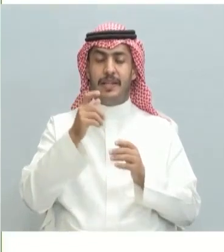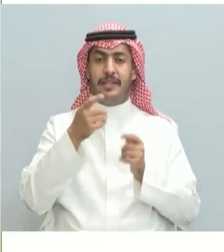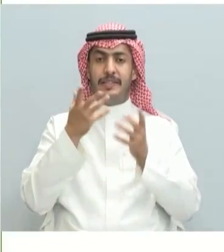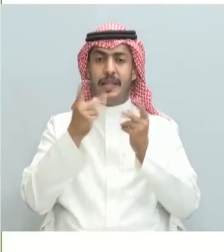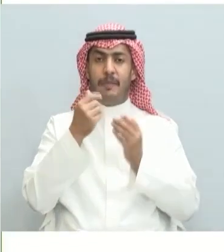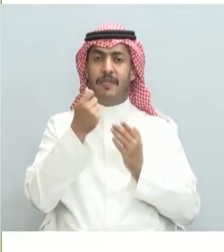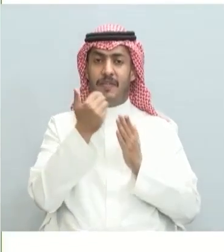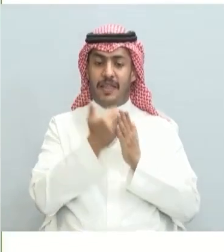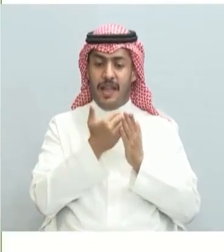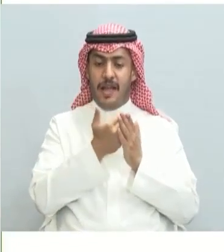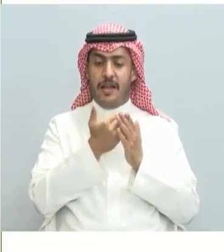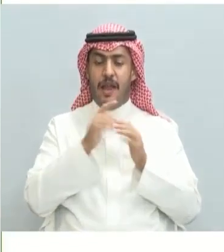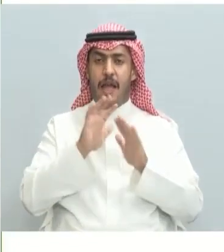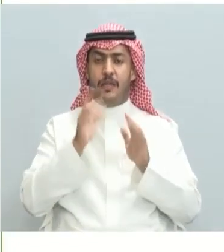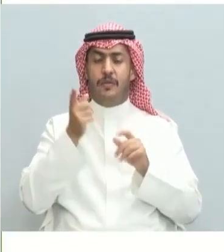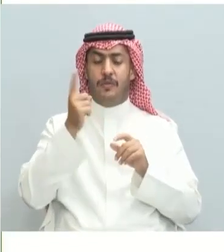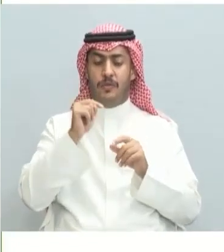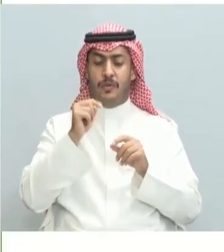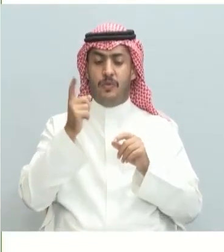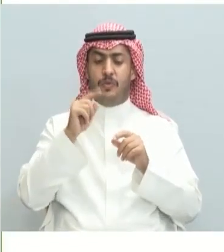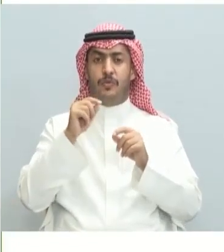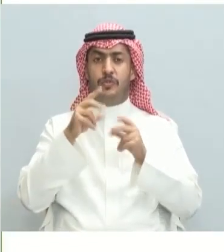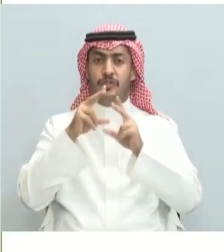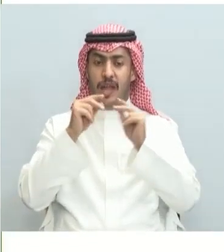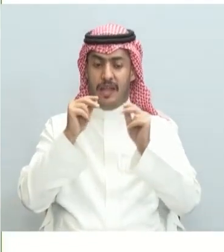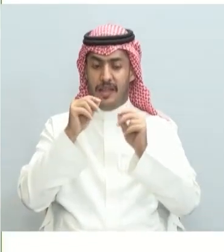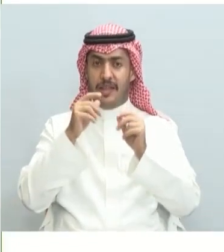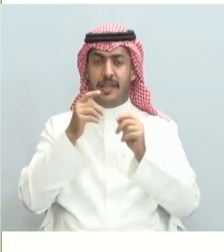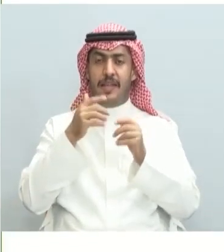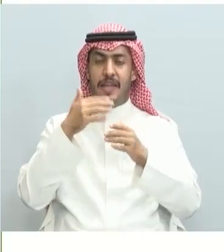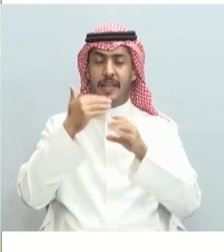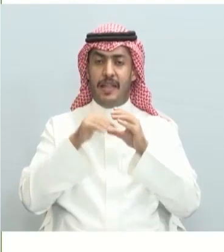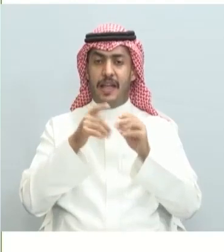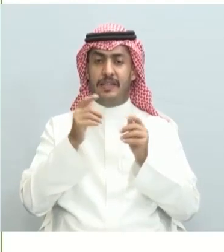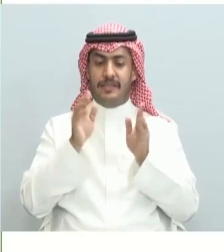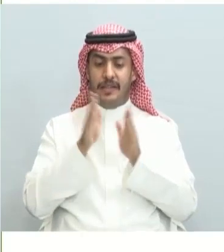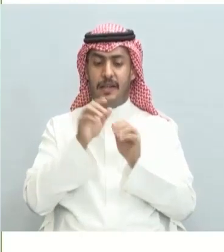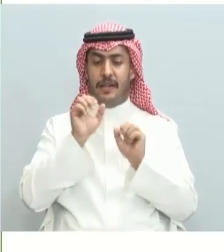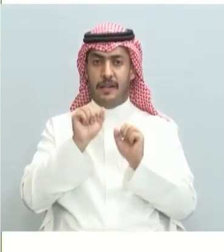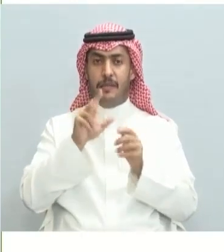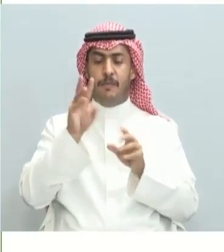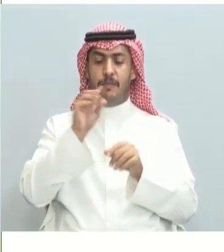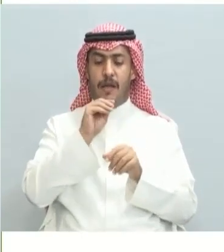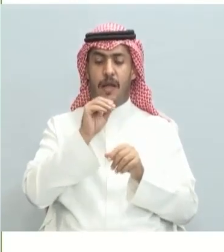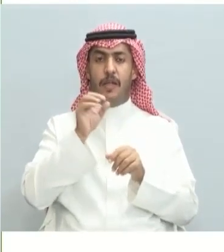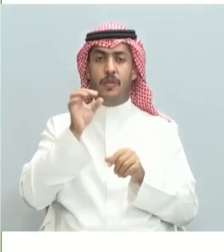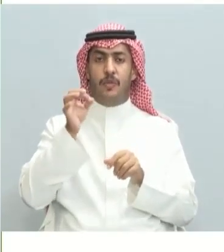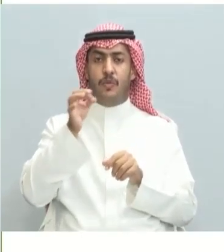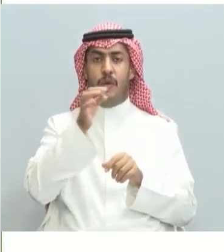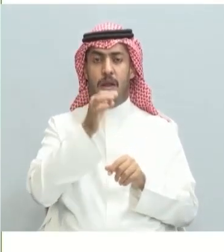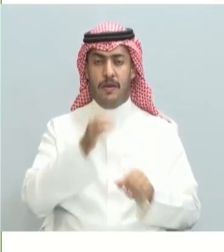الادخار العاديه وايضا شهادات الاداعه الصغيره التي تطبق في بعض